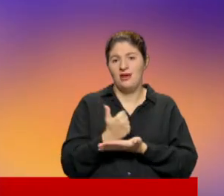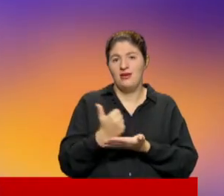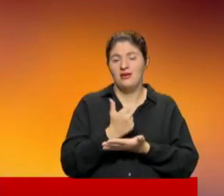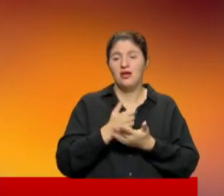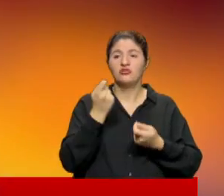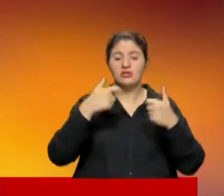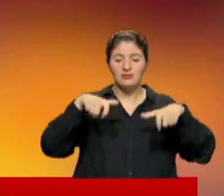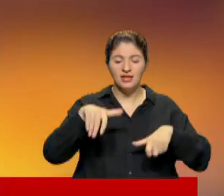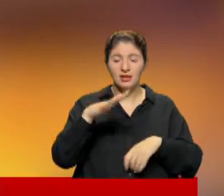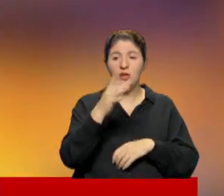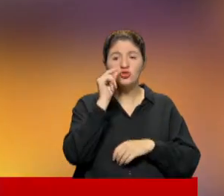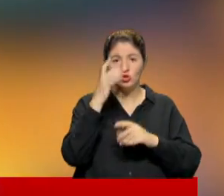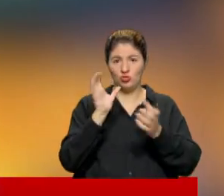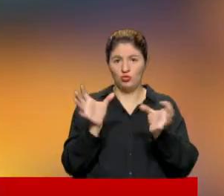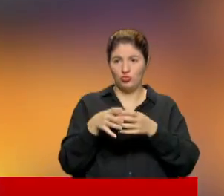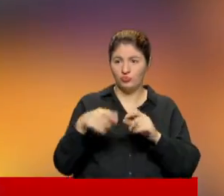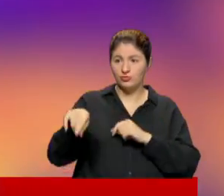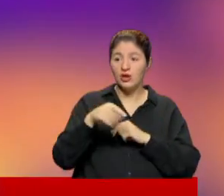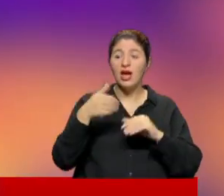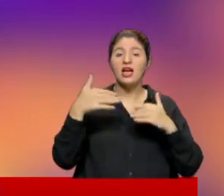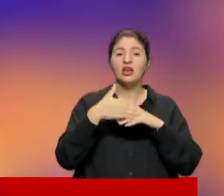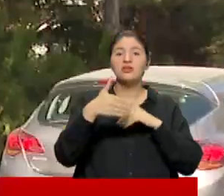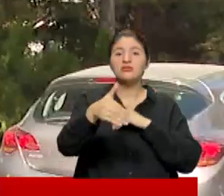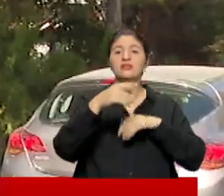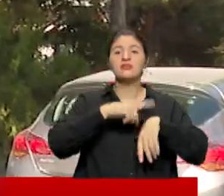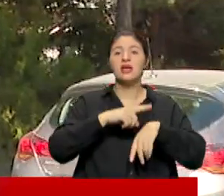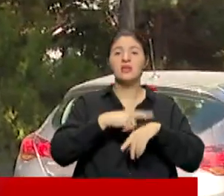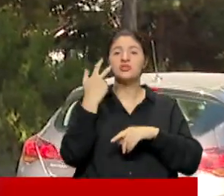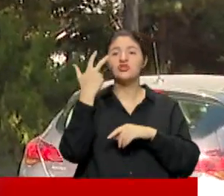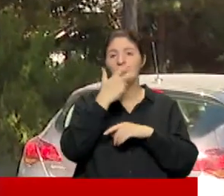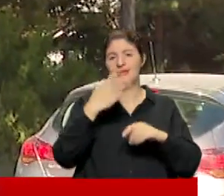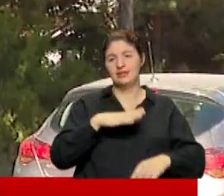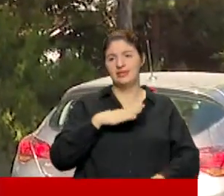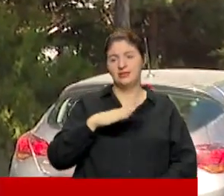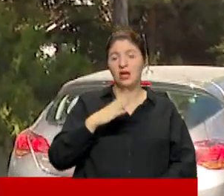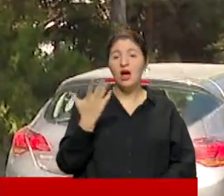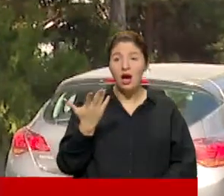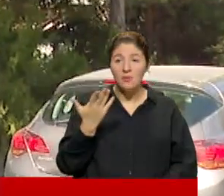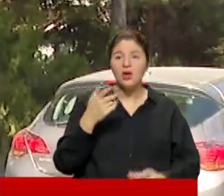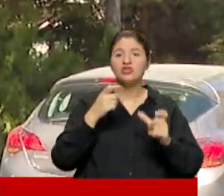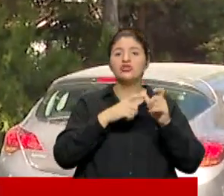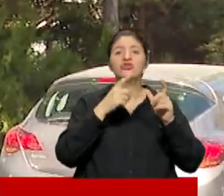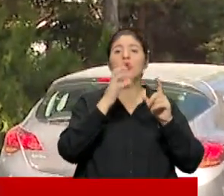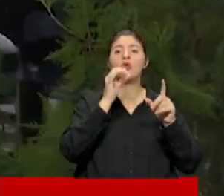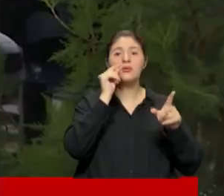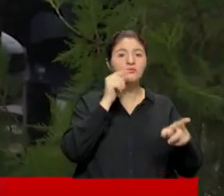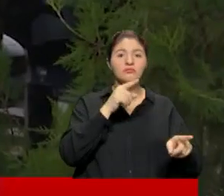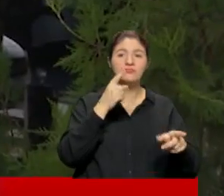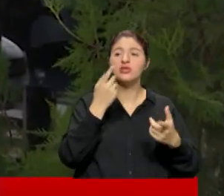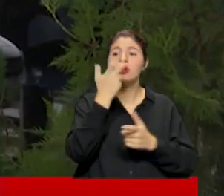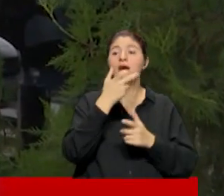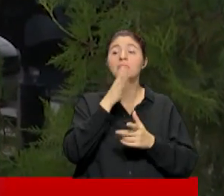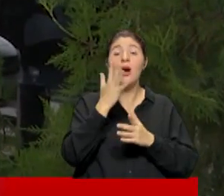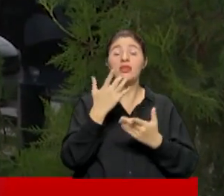çalıştığı mekana gelen 5 kişilik grup gecenin ilerleyen saatlerinde Bir şarkı istedi ama Şener şarkıyı bilmediğini Hatta